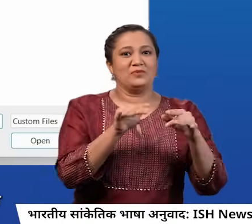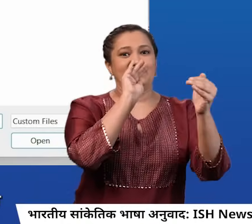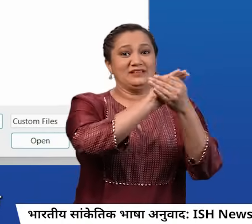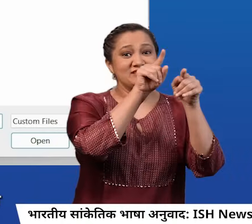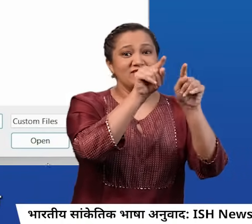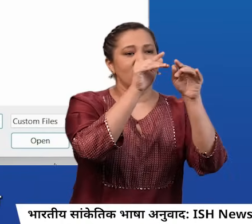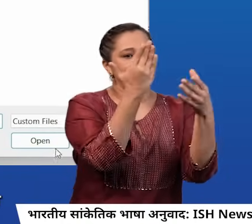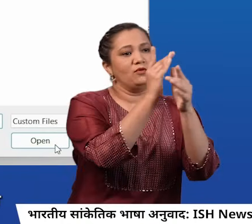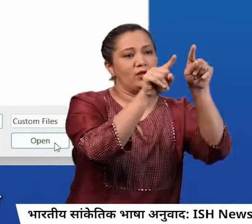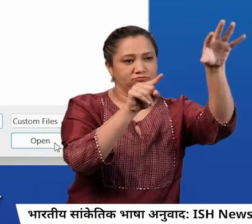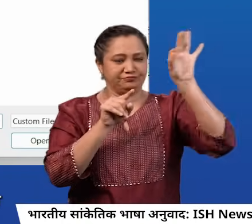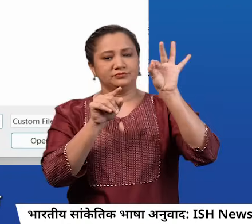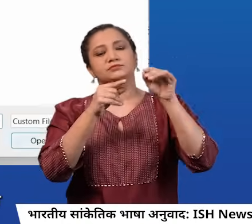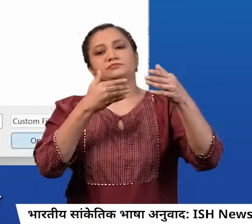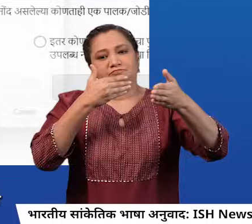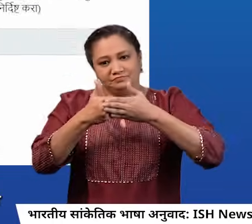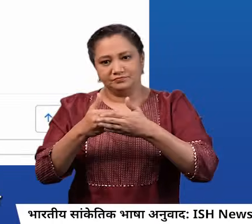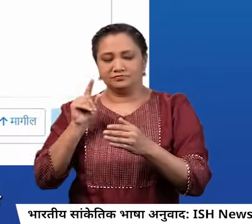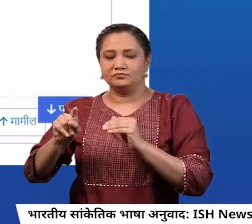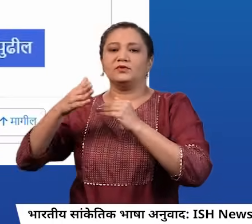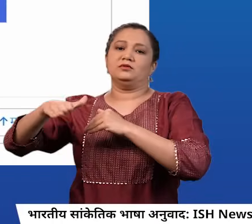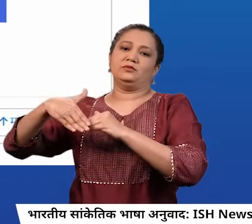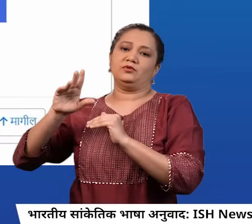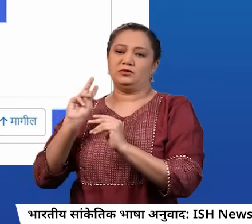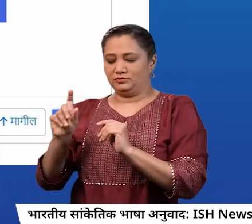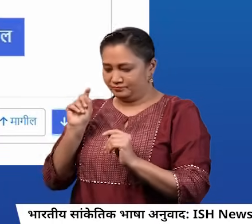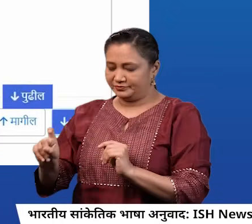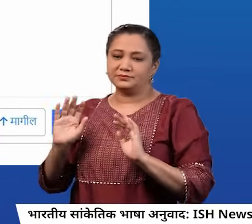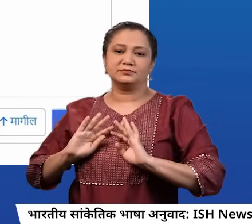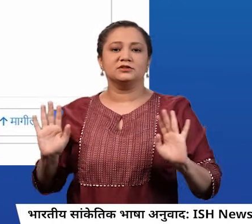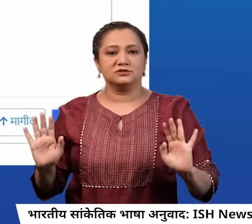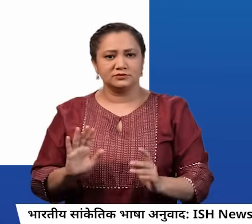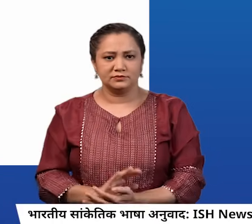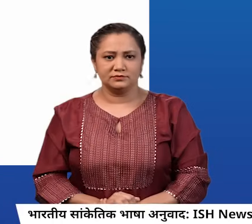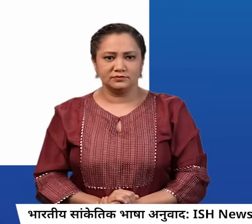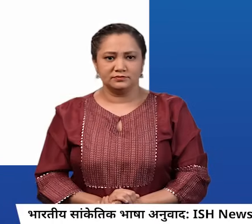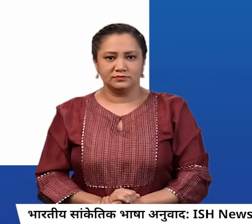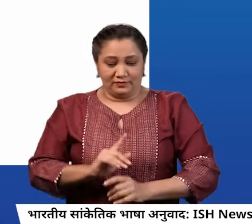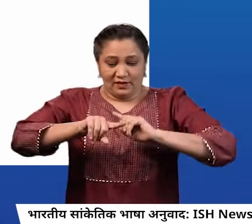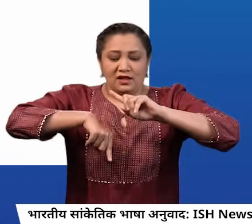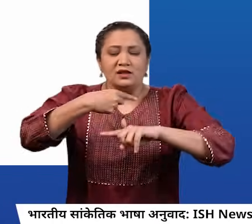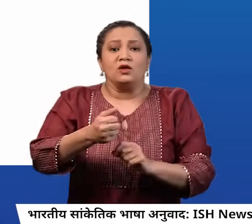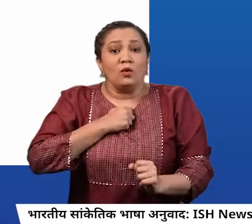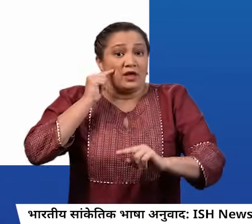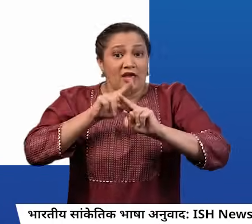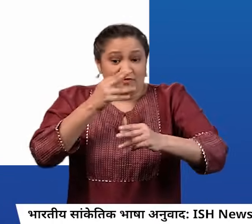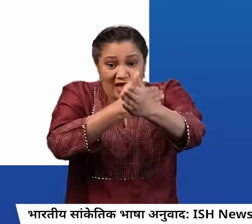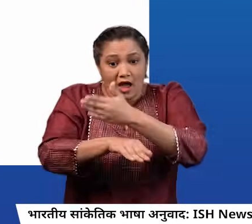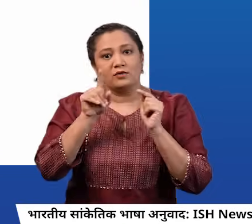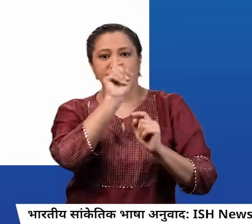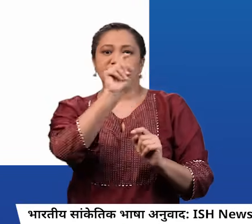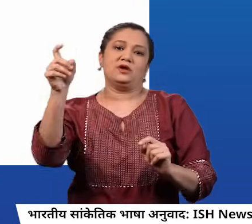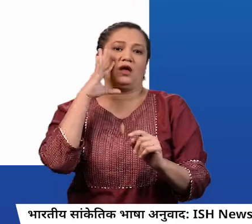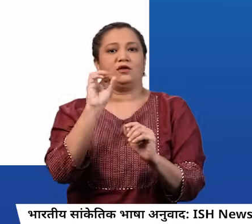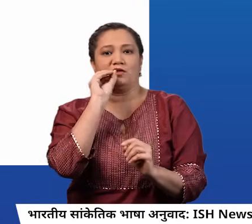आता पुढ़ील, पुढ़ील, हे बटन दाबाईचे, आता हा पुर्चा टप्पा अपन दिव्यांग असु